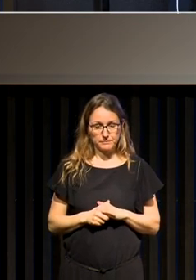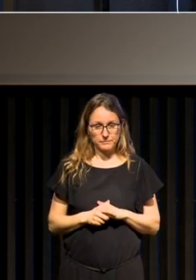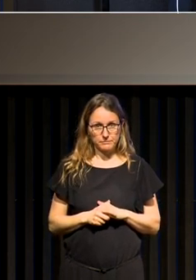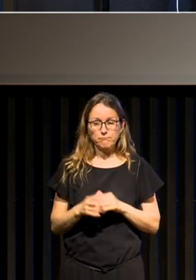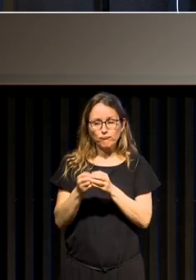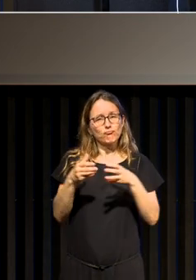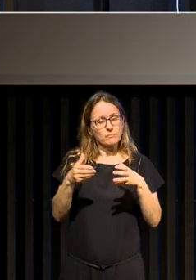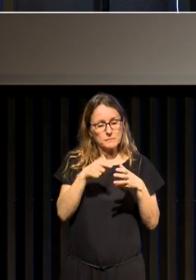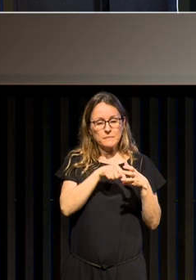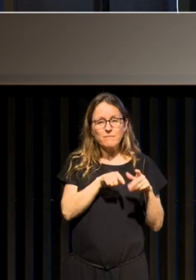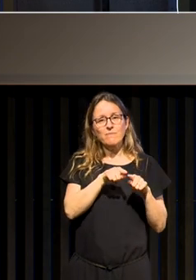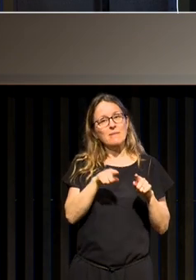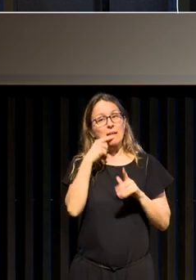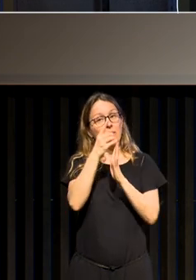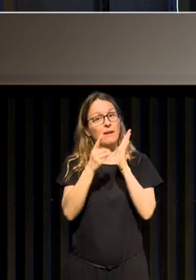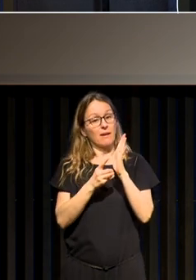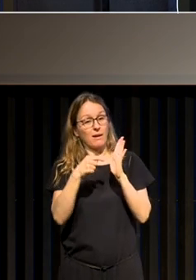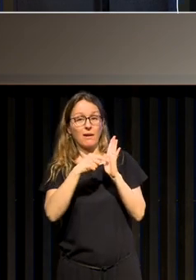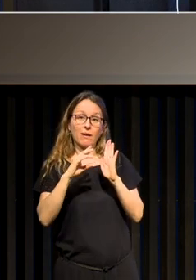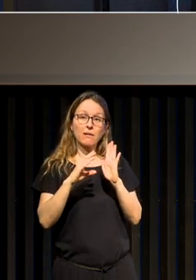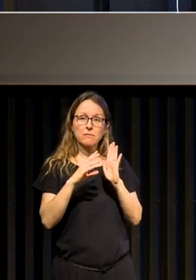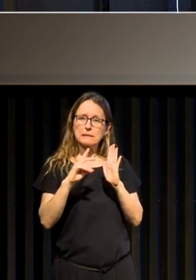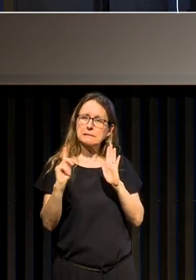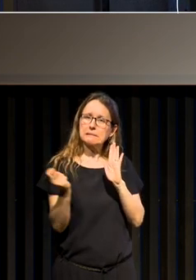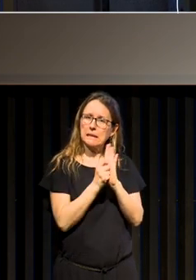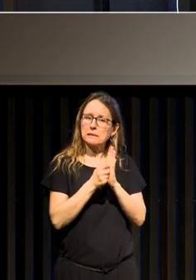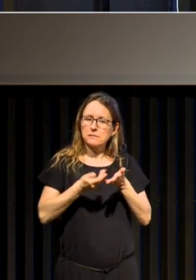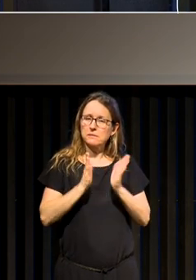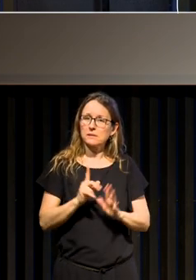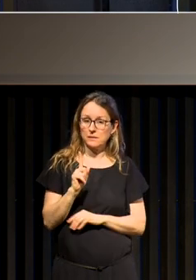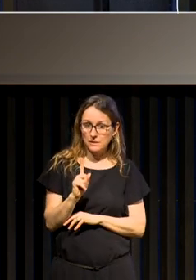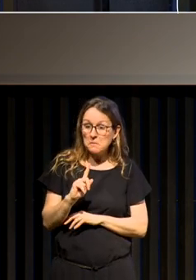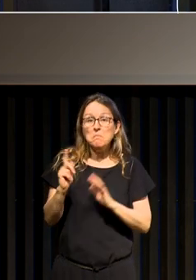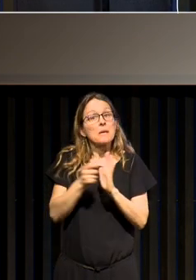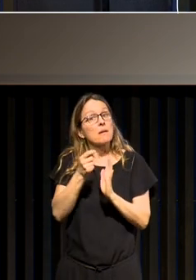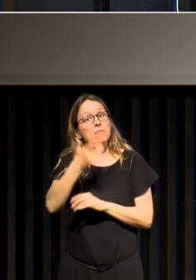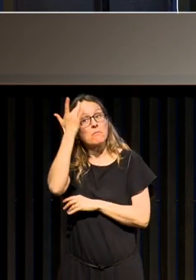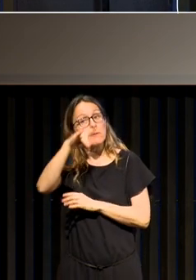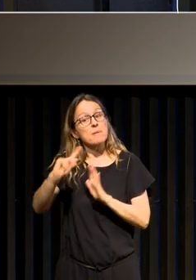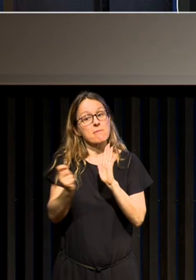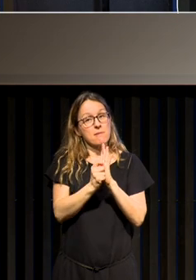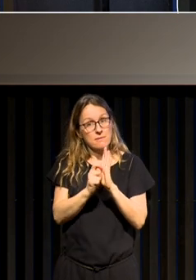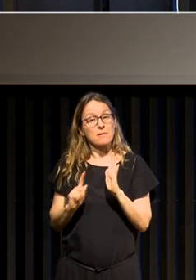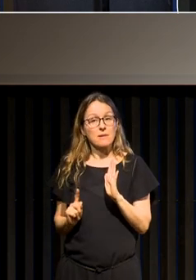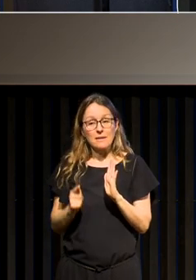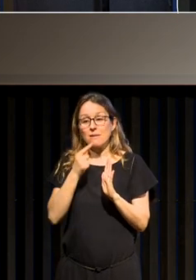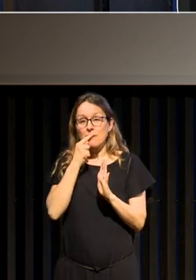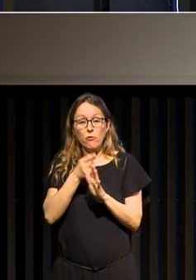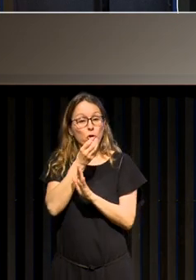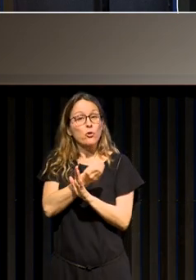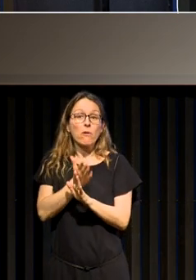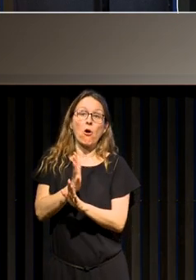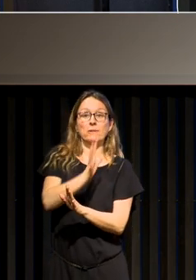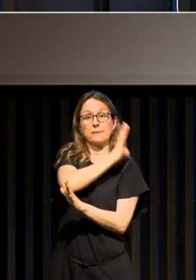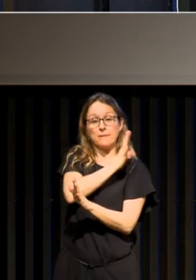À une date fixée par décret que nous ne connaissons pas, nous devrons détruire le stock de donneurs Ancien